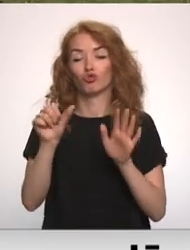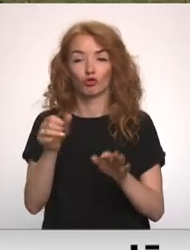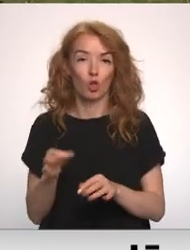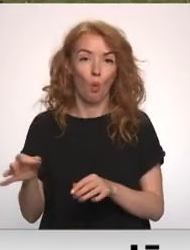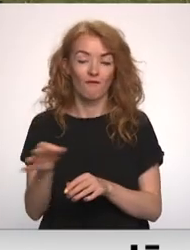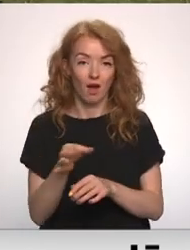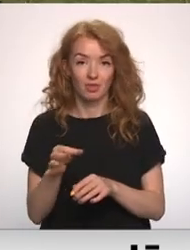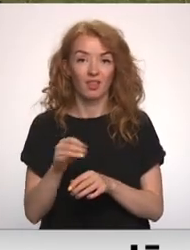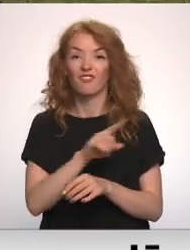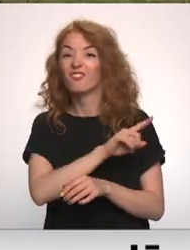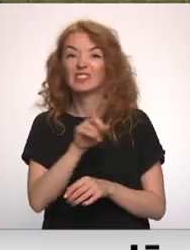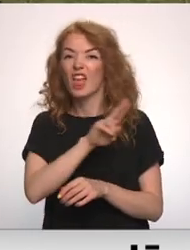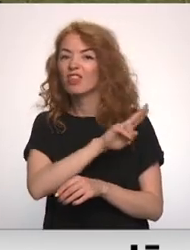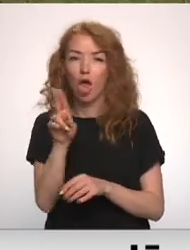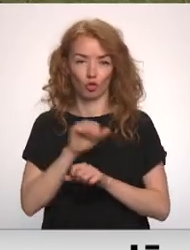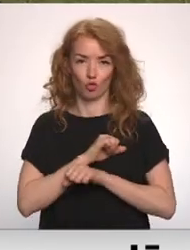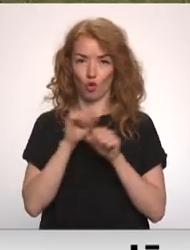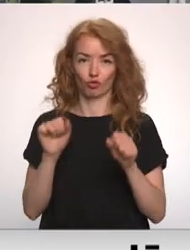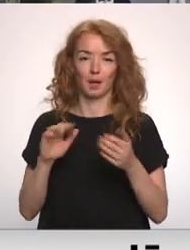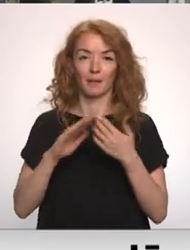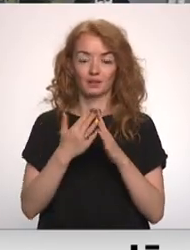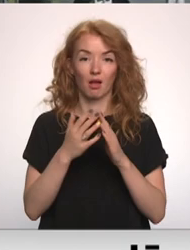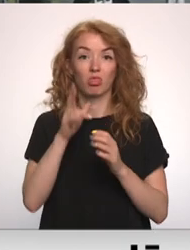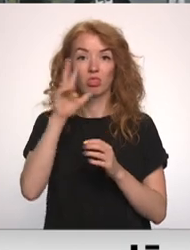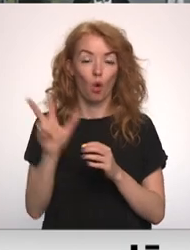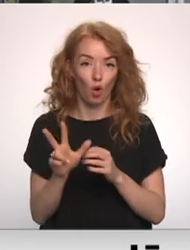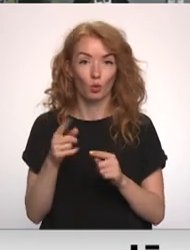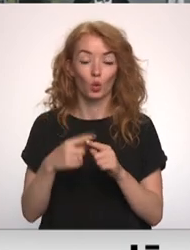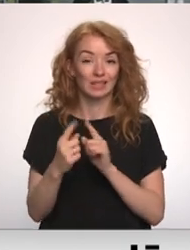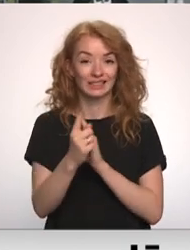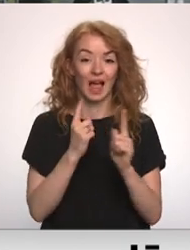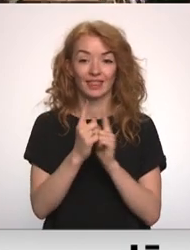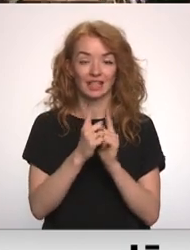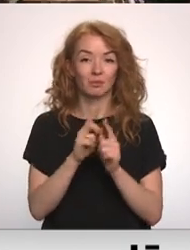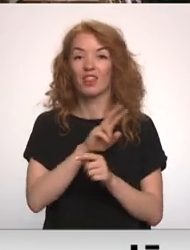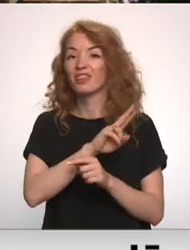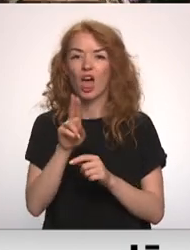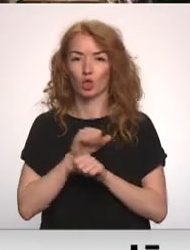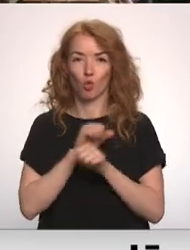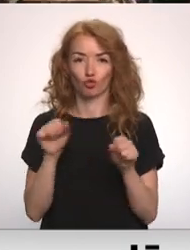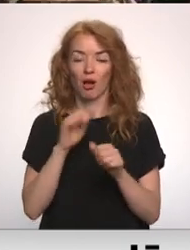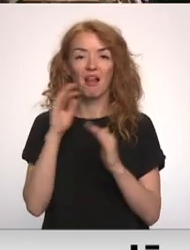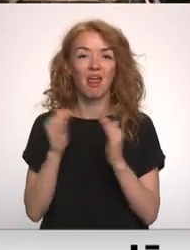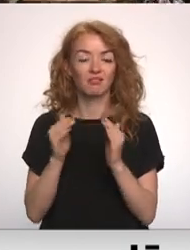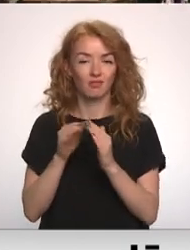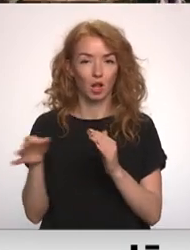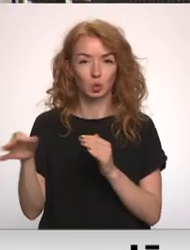novadi. Par visnedrošāko valsts pilsētu tika atzīta Daugavpils un satiksmes ziņā visnedrošākais ir Rēzeknes novads.